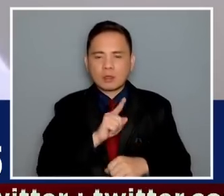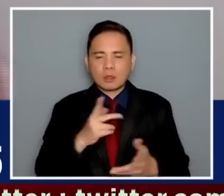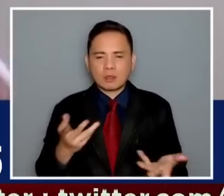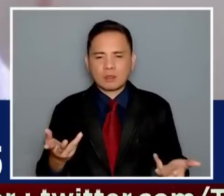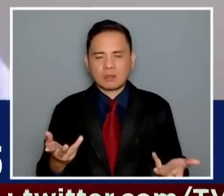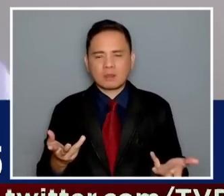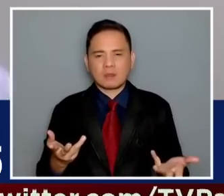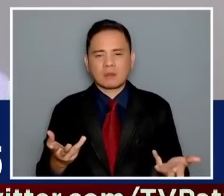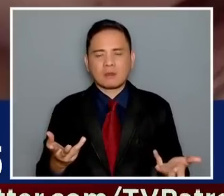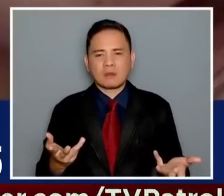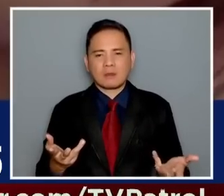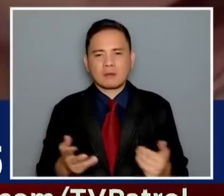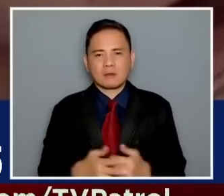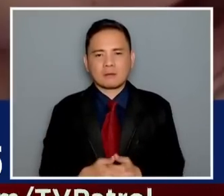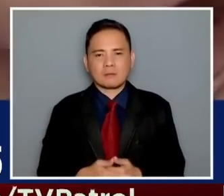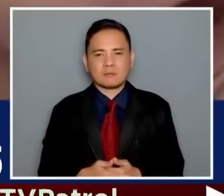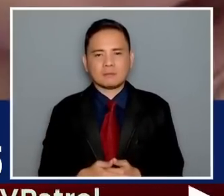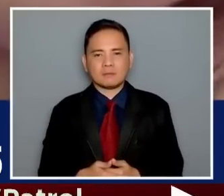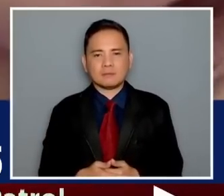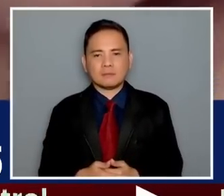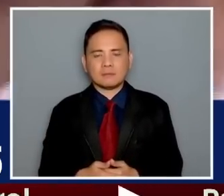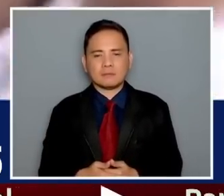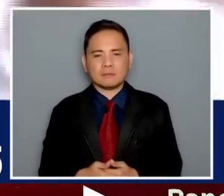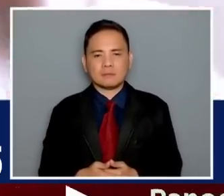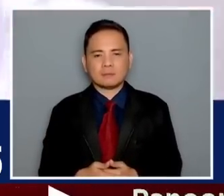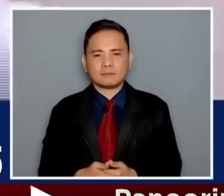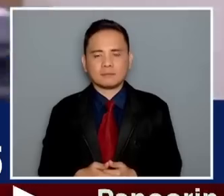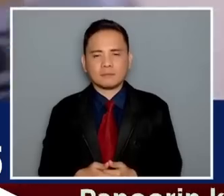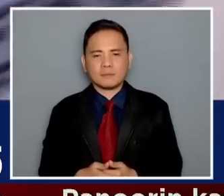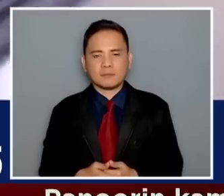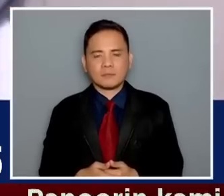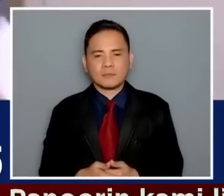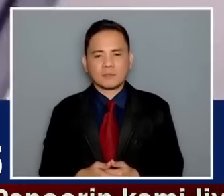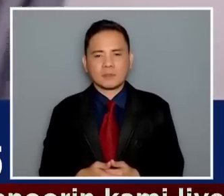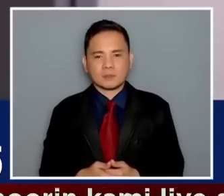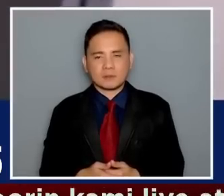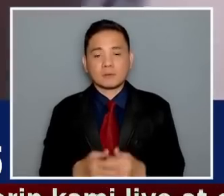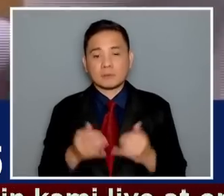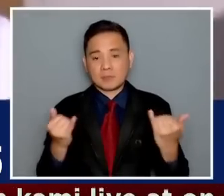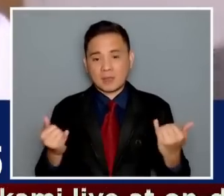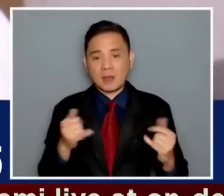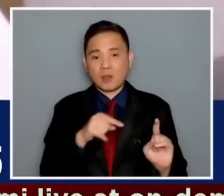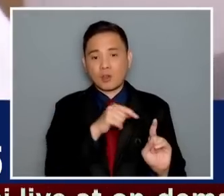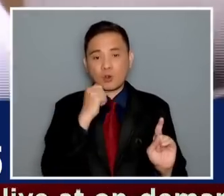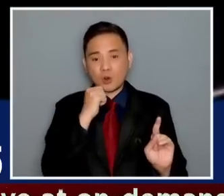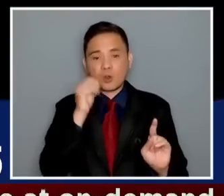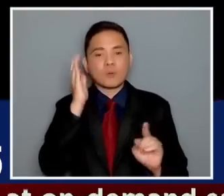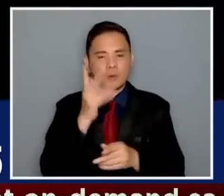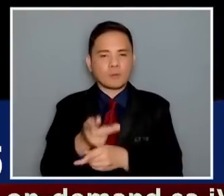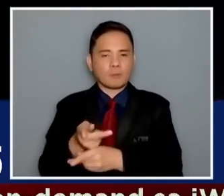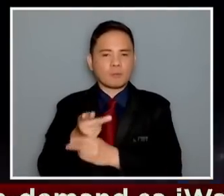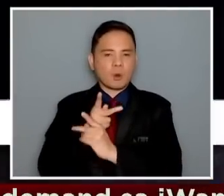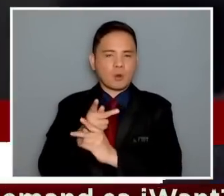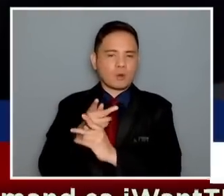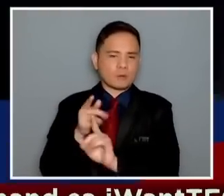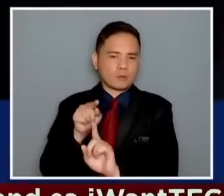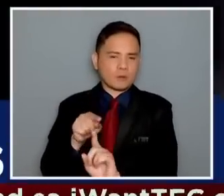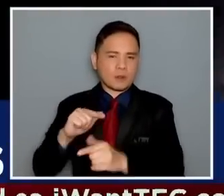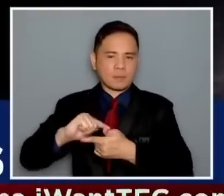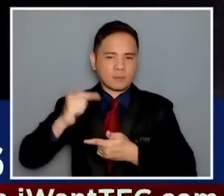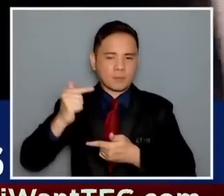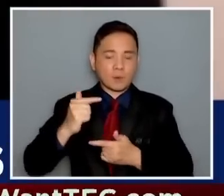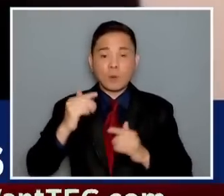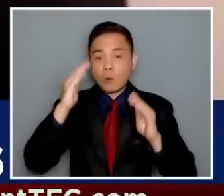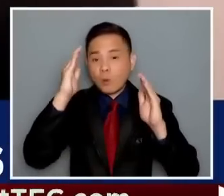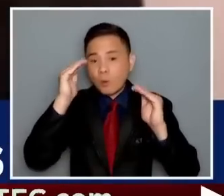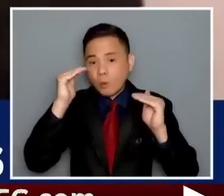sa megaphone. Kita po ba? Sa ngayon, nanghihiram muna si Alana ng laptop. Ang gusto niya sana, mabigyan siya